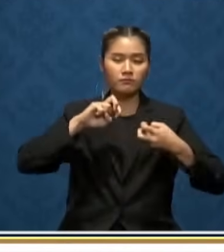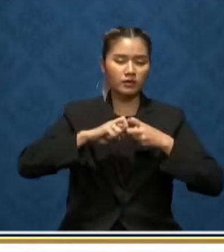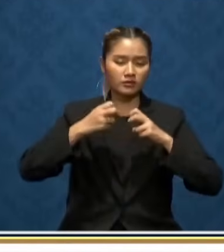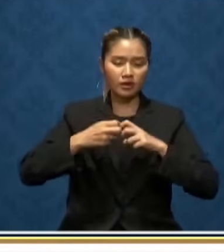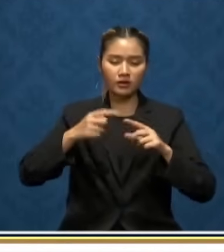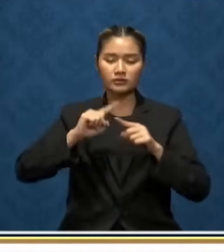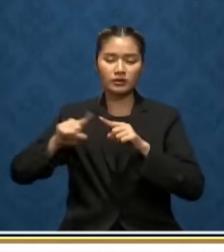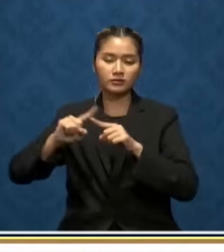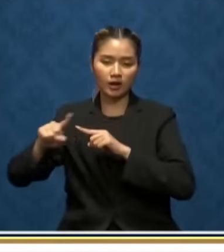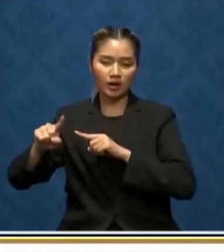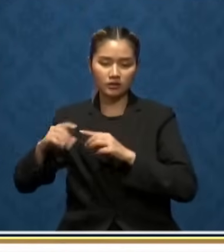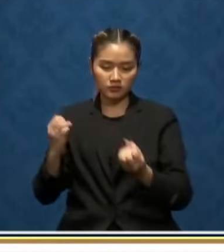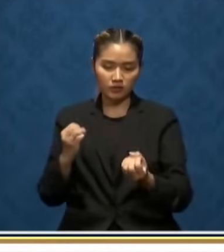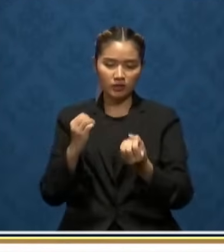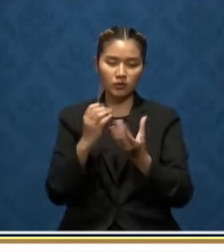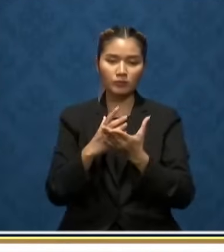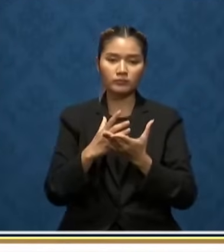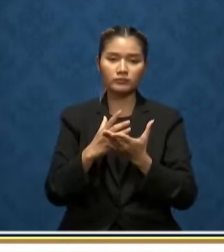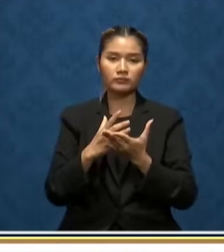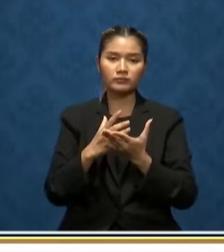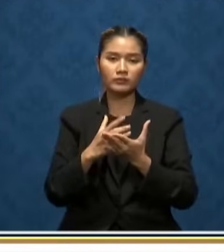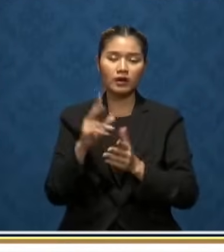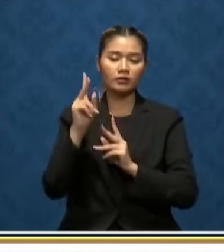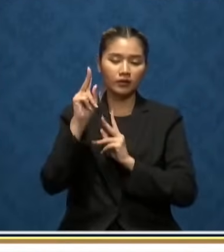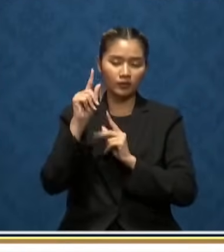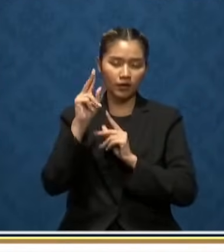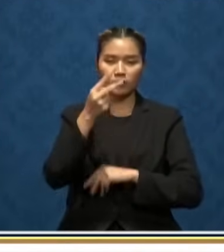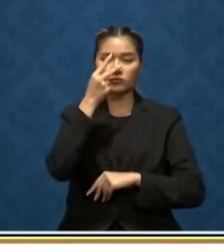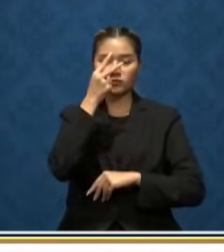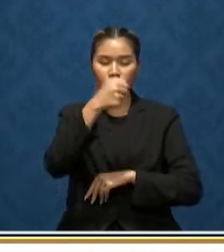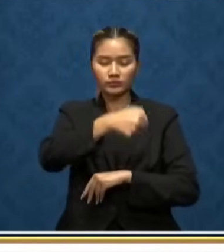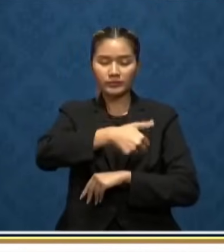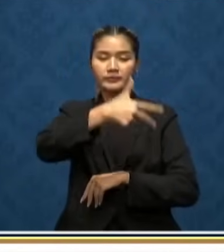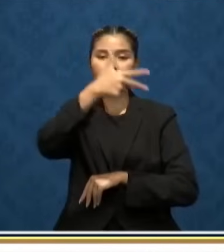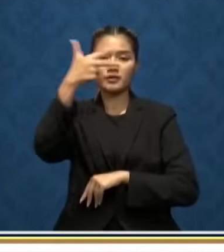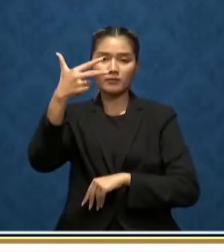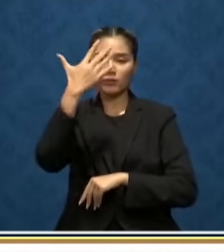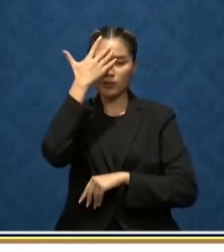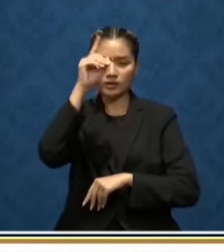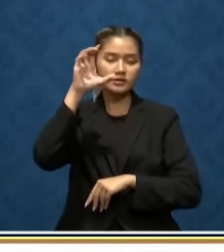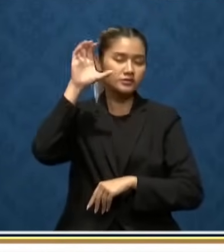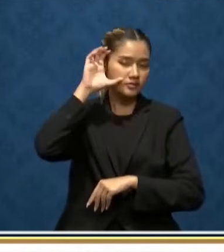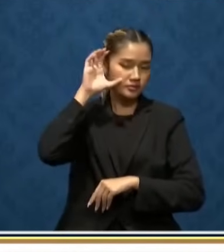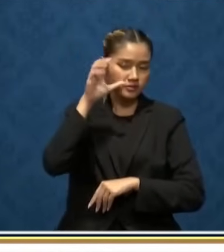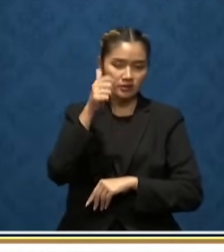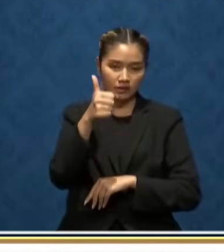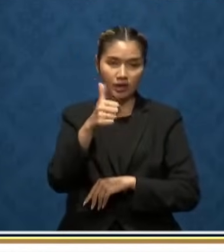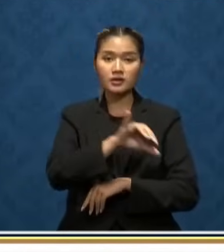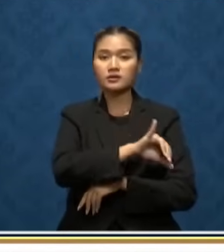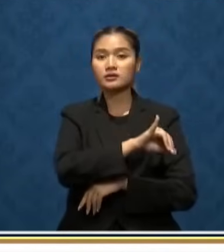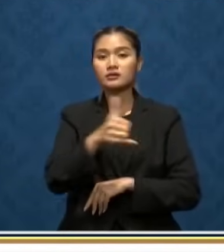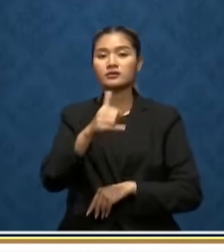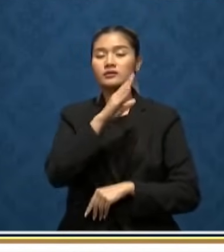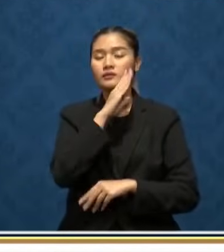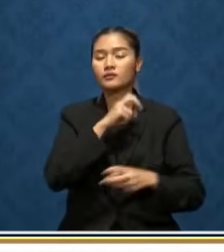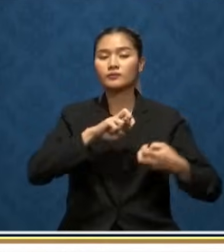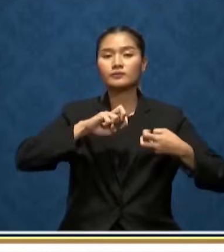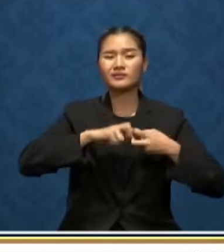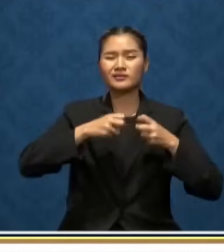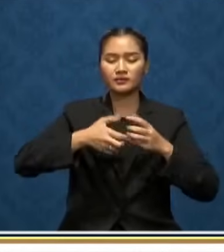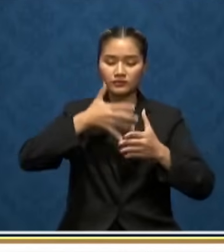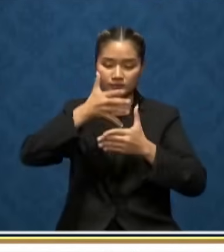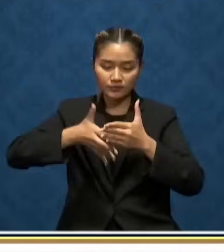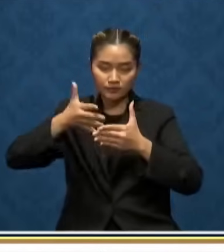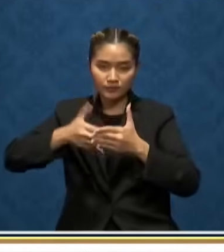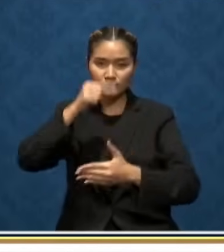ะว่าเชื่อถือได้เมื่อมีการวิกฤตการเมืองระหว่างประเทศหรือในประเทศไทยท่านทั้